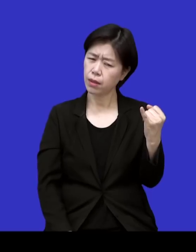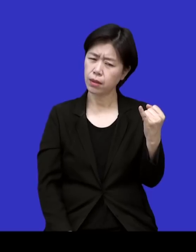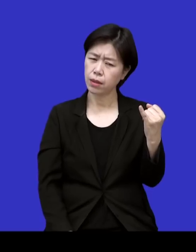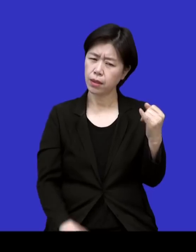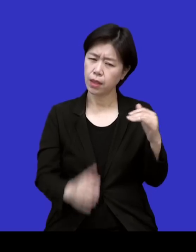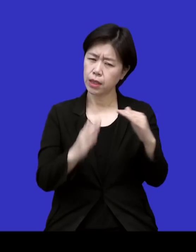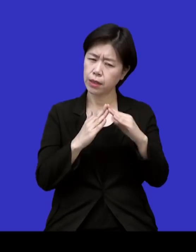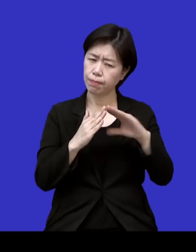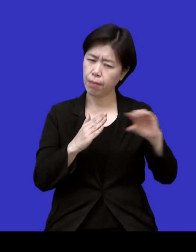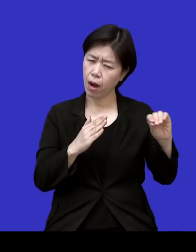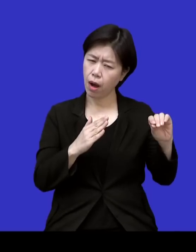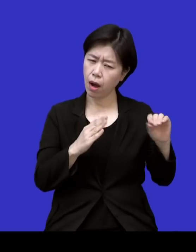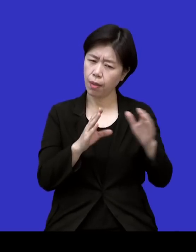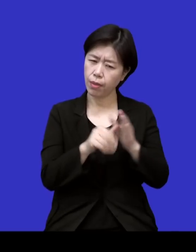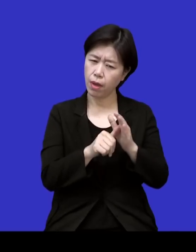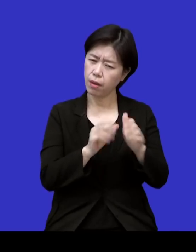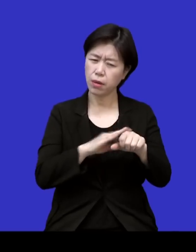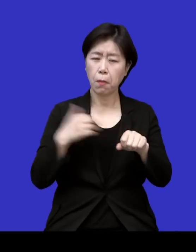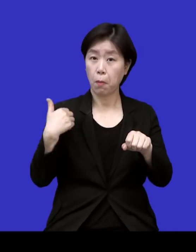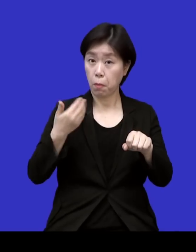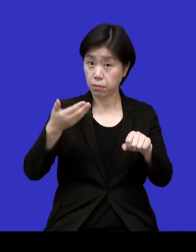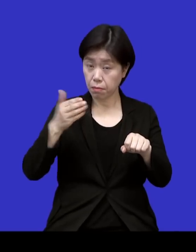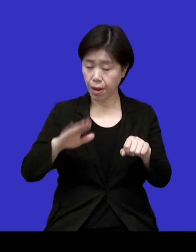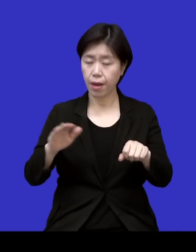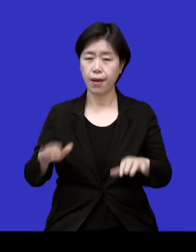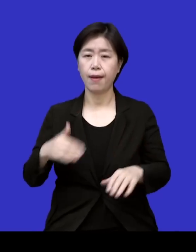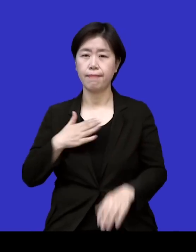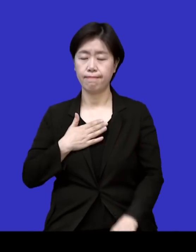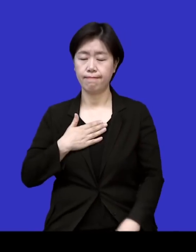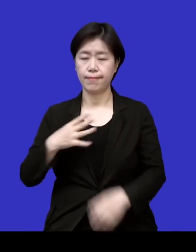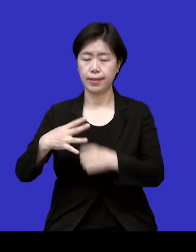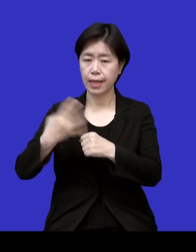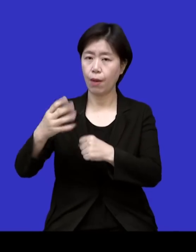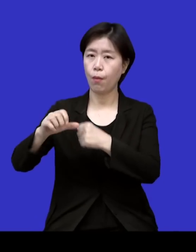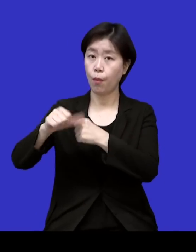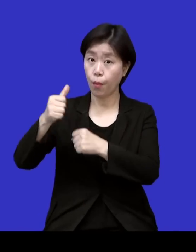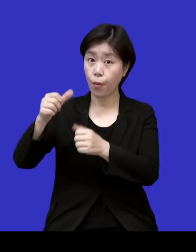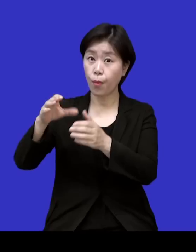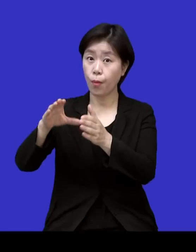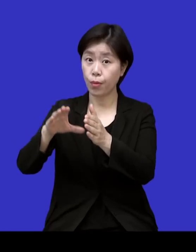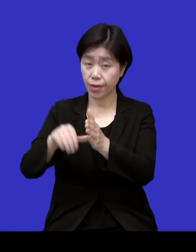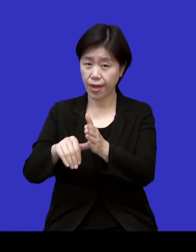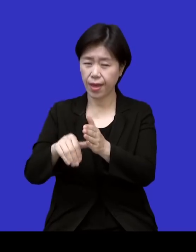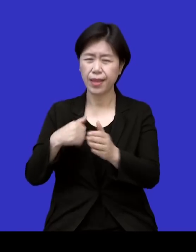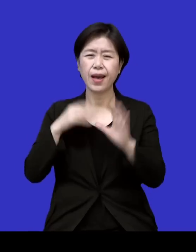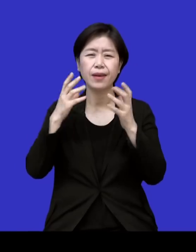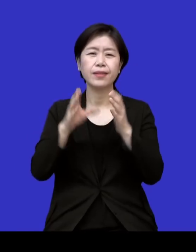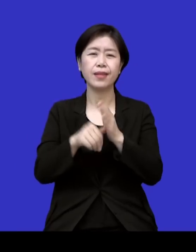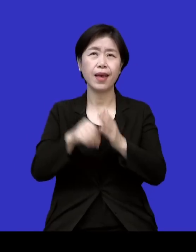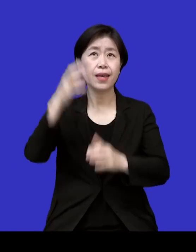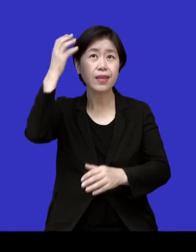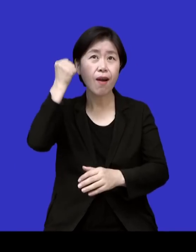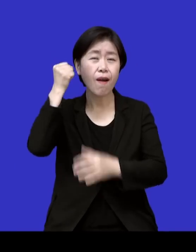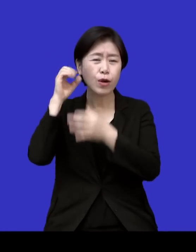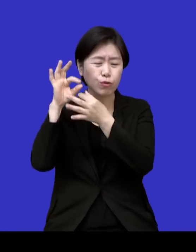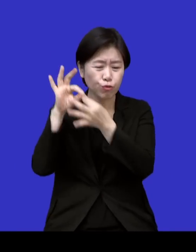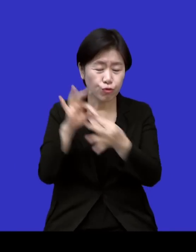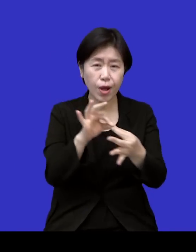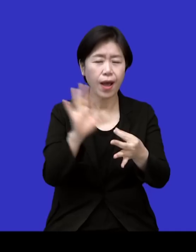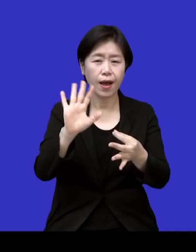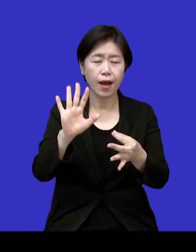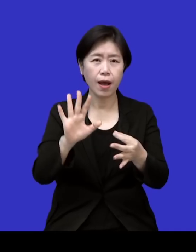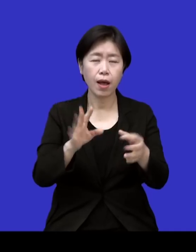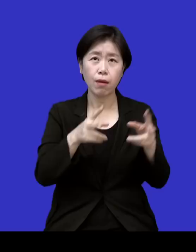같고 예. 제 기억에는 4학년, 5학년 약간 그 기억들이 이렇게 뚝뚝 끊겨서 그렇죠. 있어요. 섞이게 되죠. 예. 근데